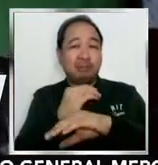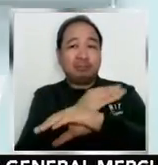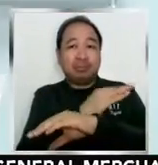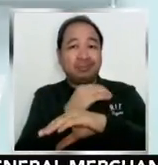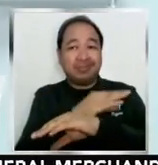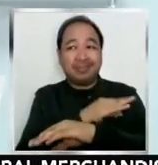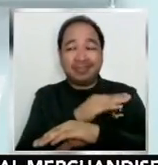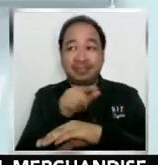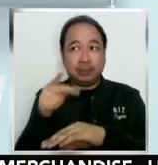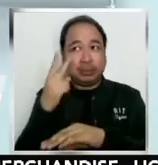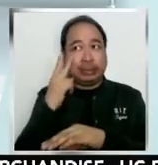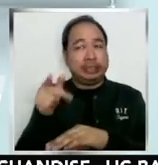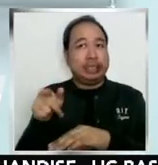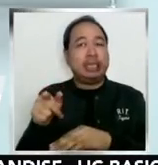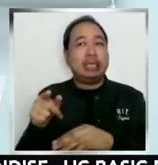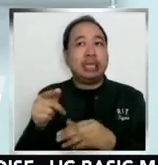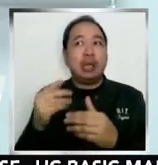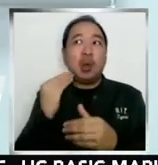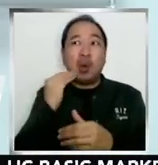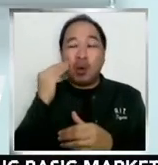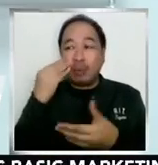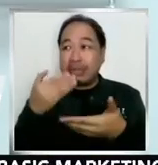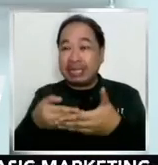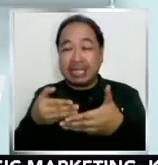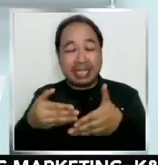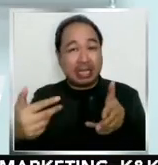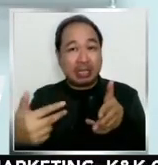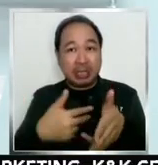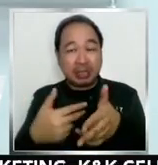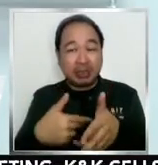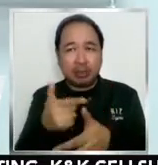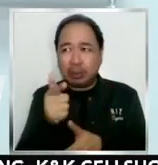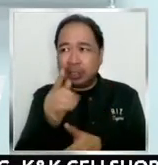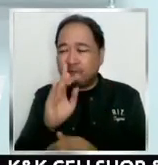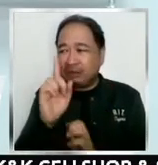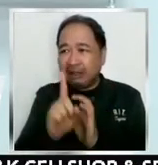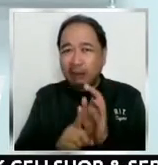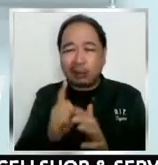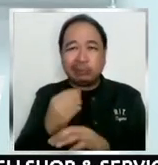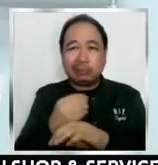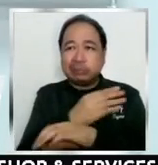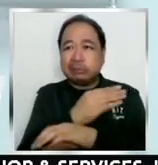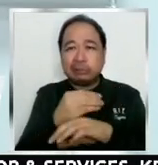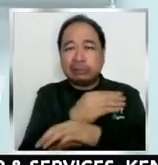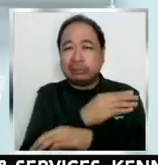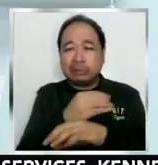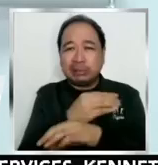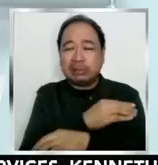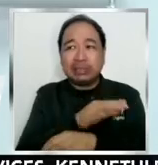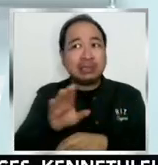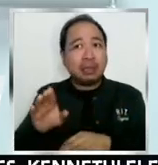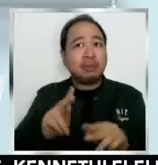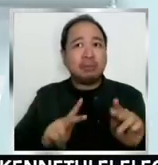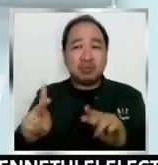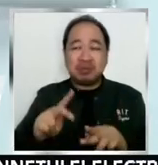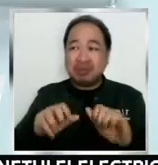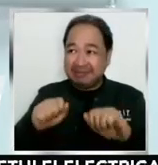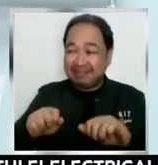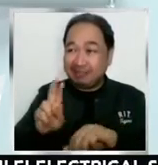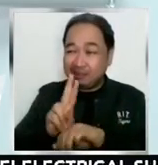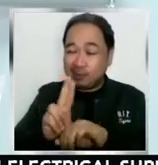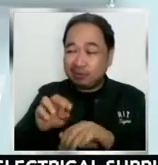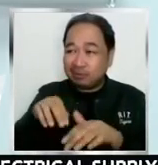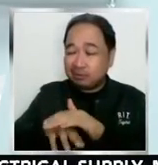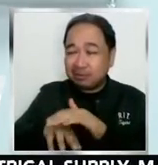road at 24 hours na daanan po yan ng mga publiko at pribadong mga